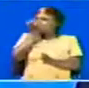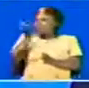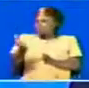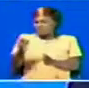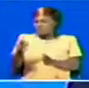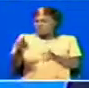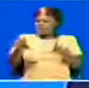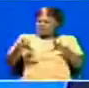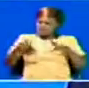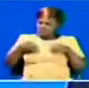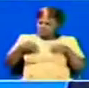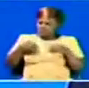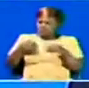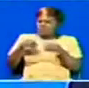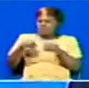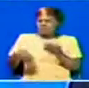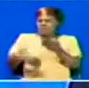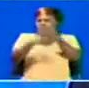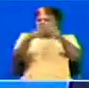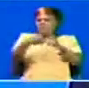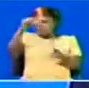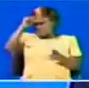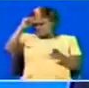kuwa wamepokea nyongeza kutoka kwa serikali.